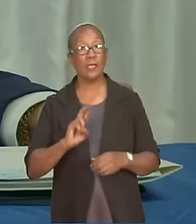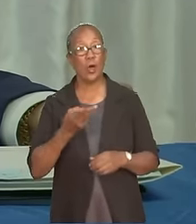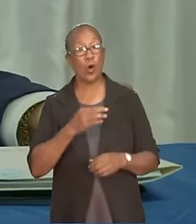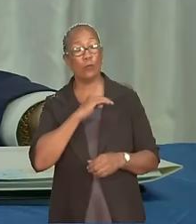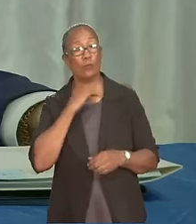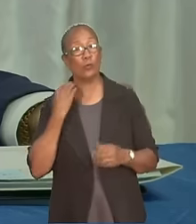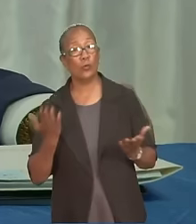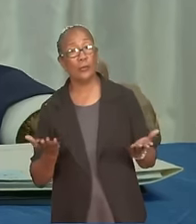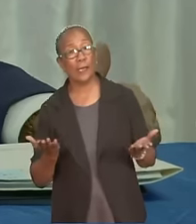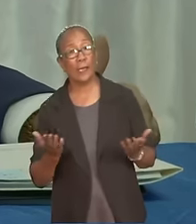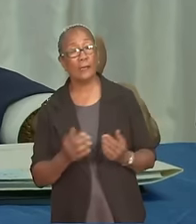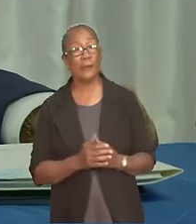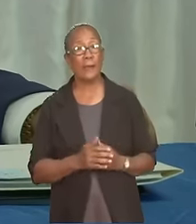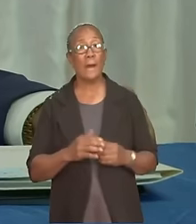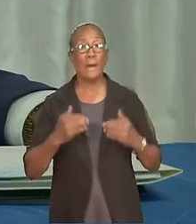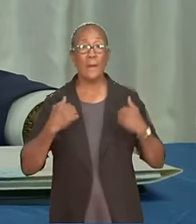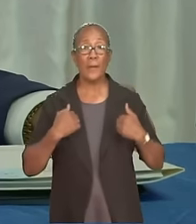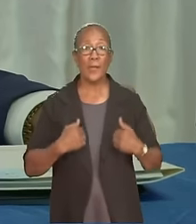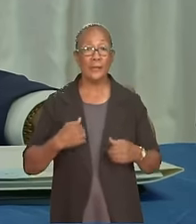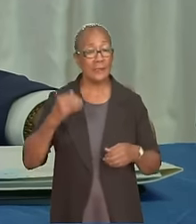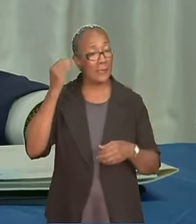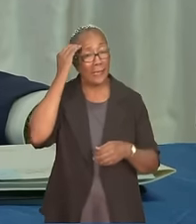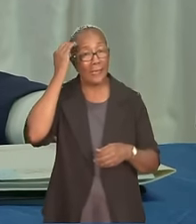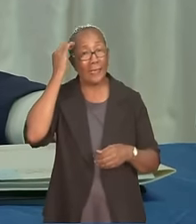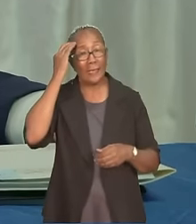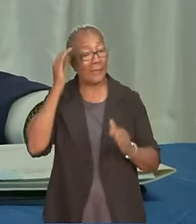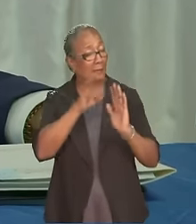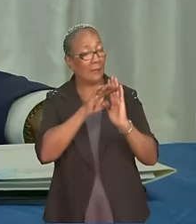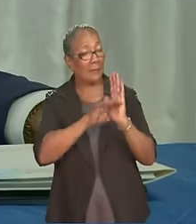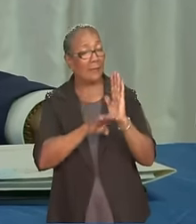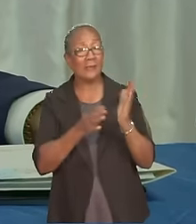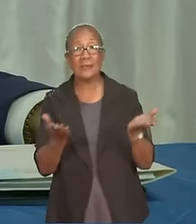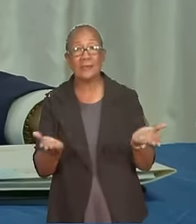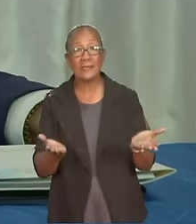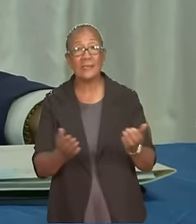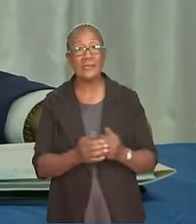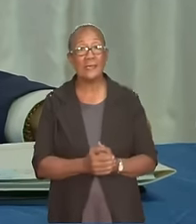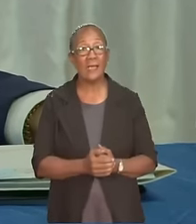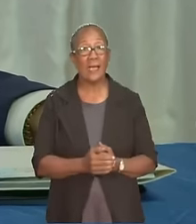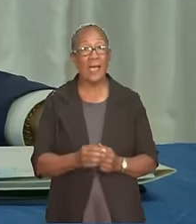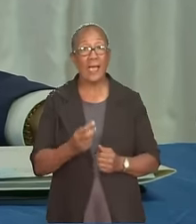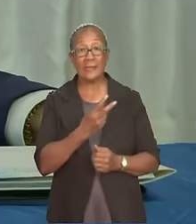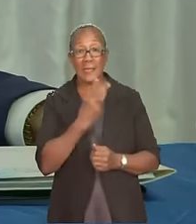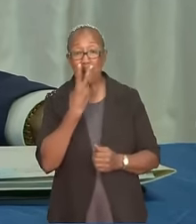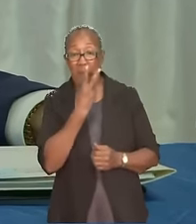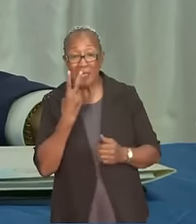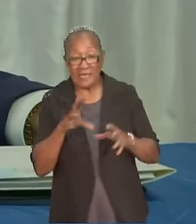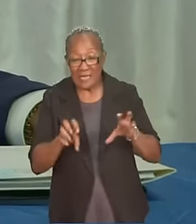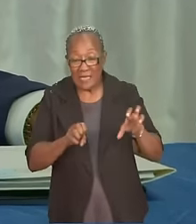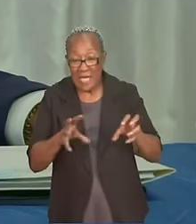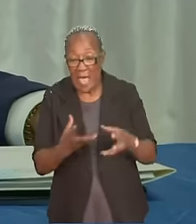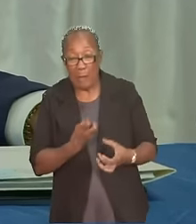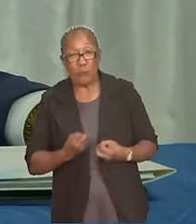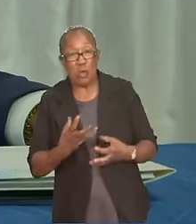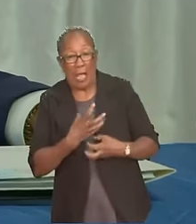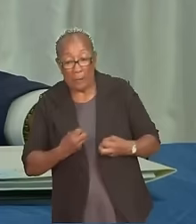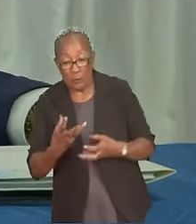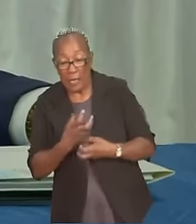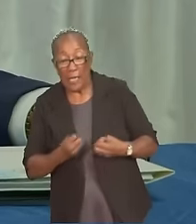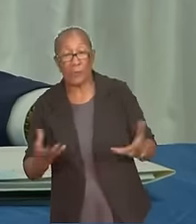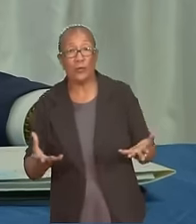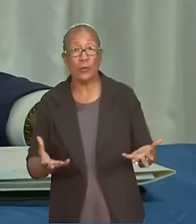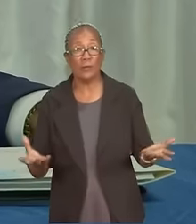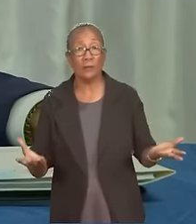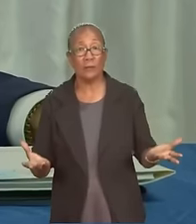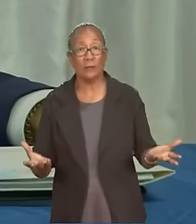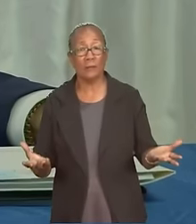overlijden. Mensen kennen de regels niet. Maar er zijn altijd kapers op de kus. Toch? Dan moet je